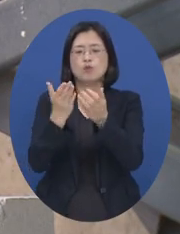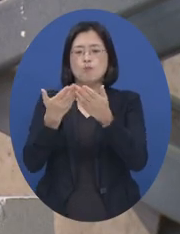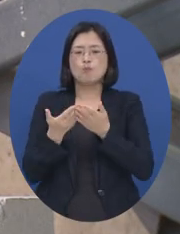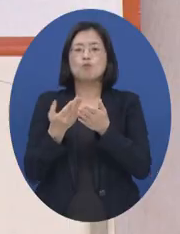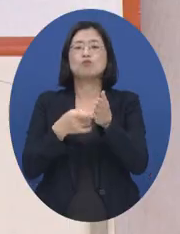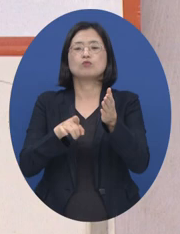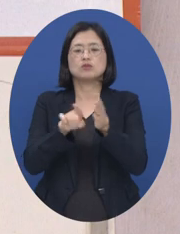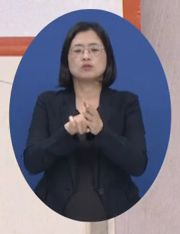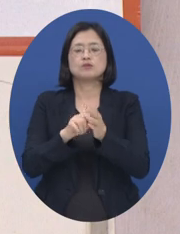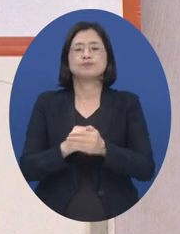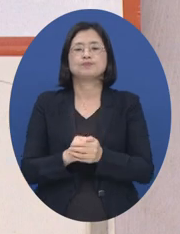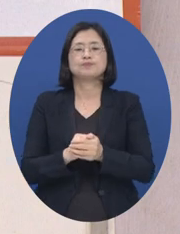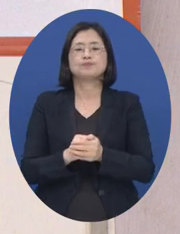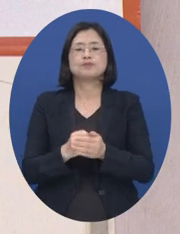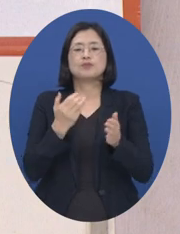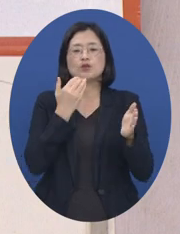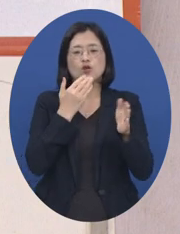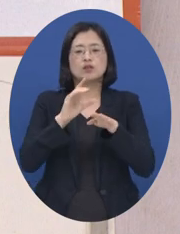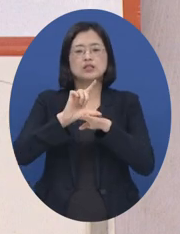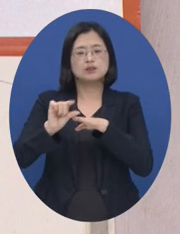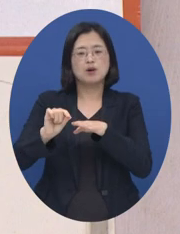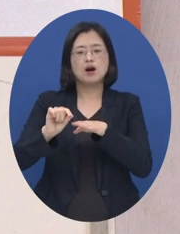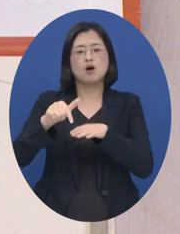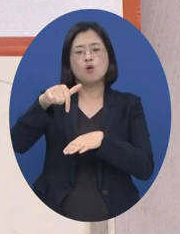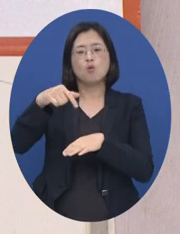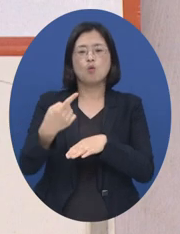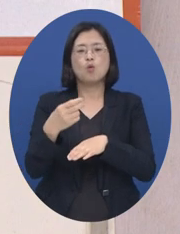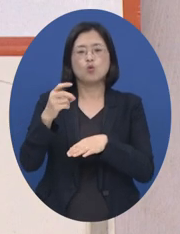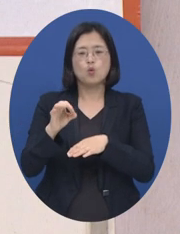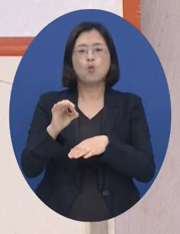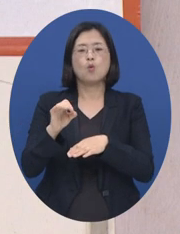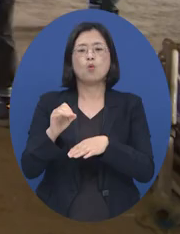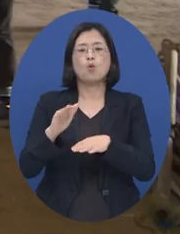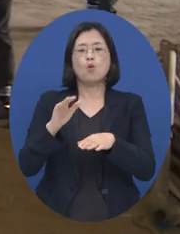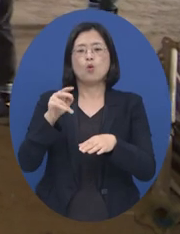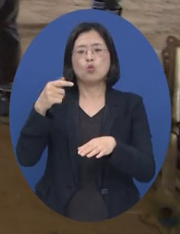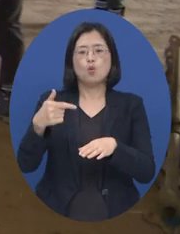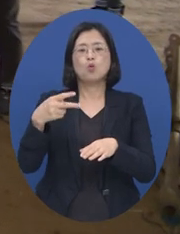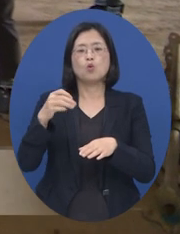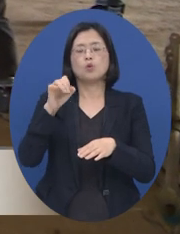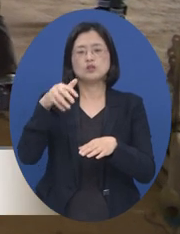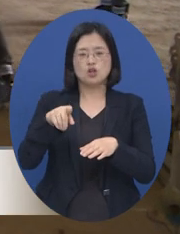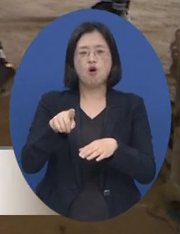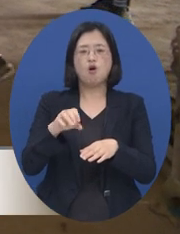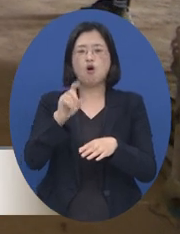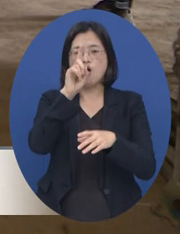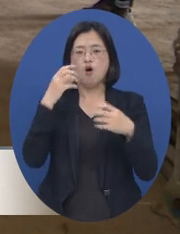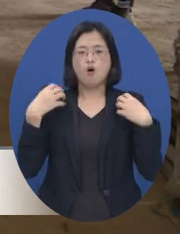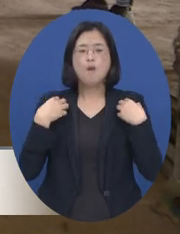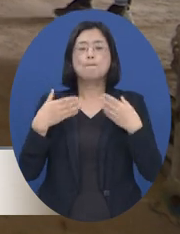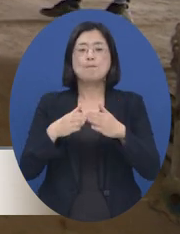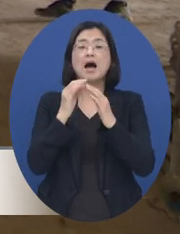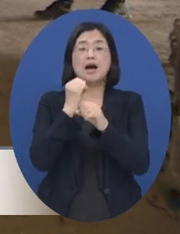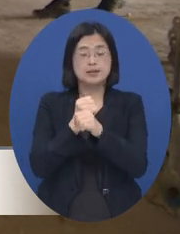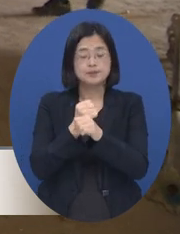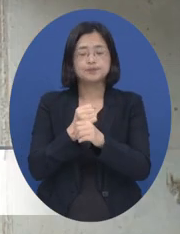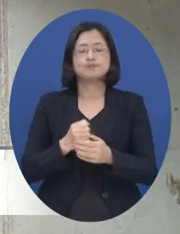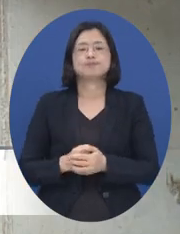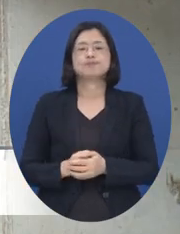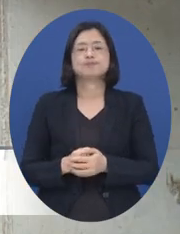있도록 경기지방 고용 노동 청 신설에 도 힘씁니다 또한 노동 안전 지킴이 를 확대